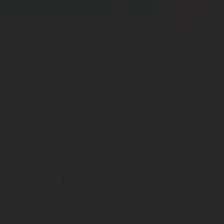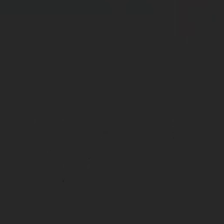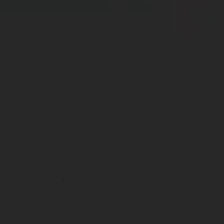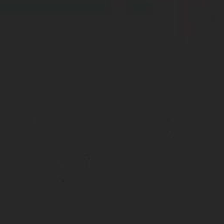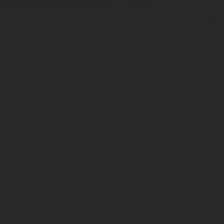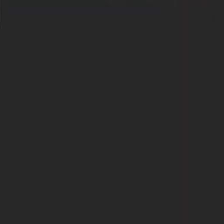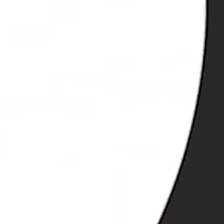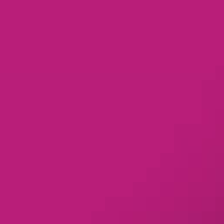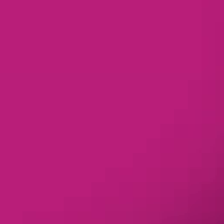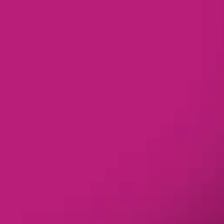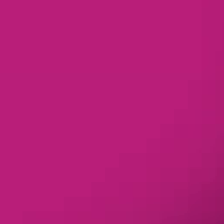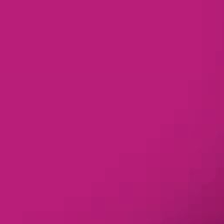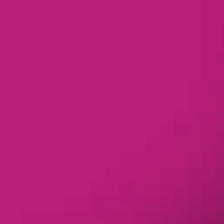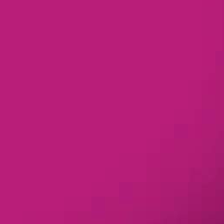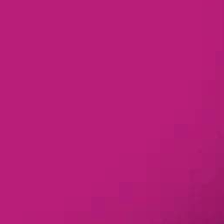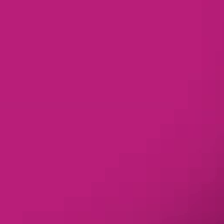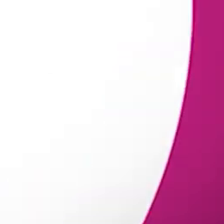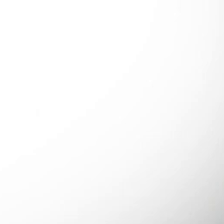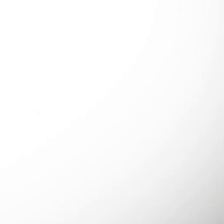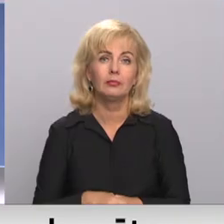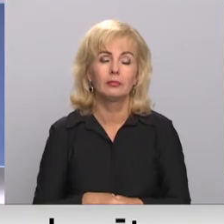Re, viss ēters ir te!